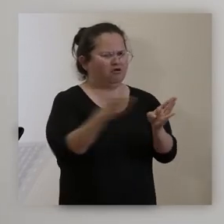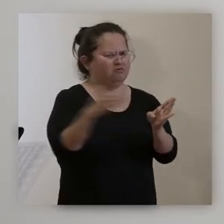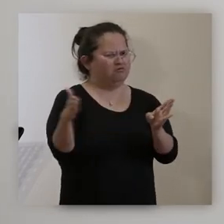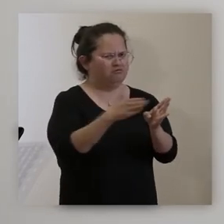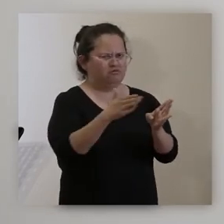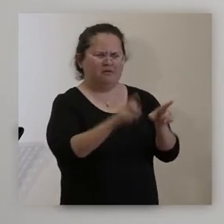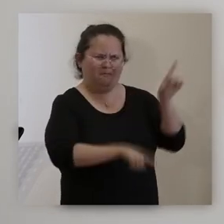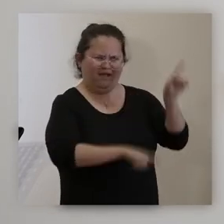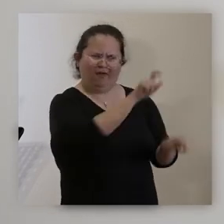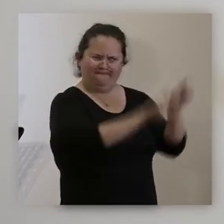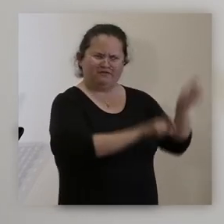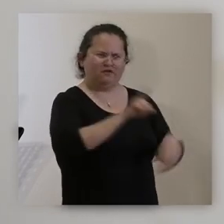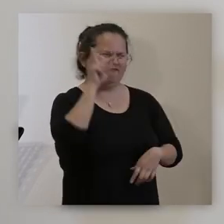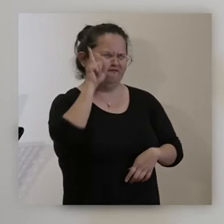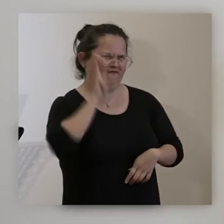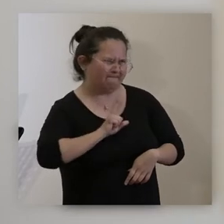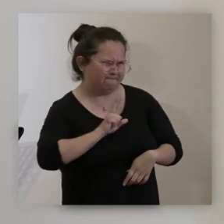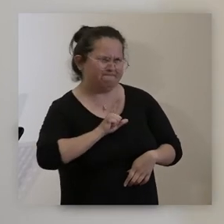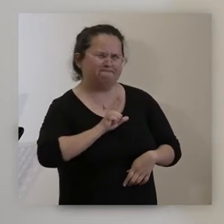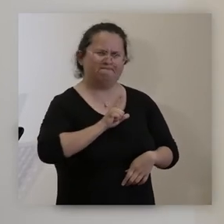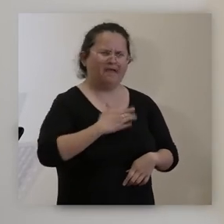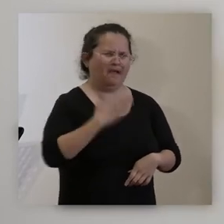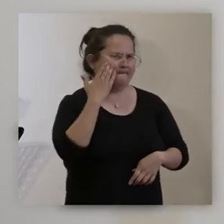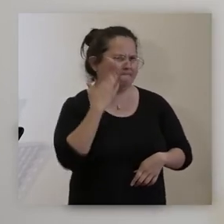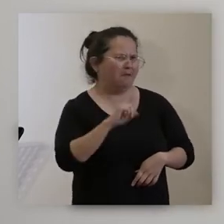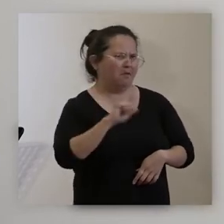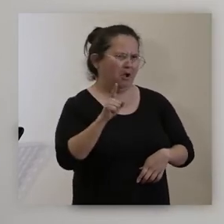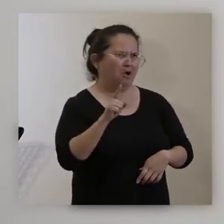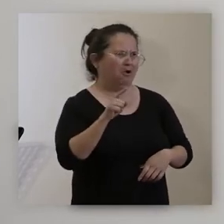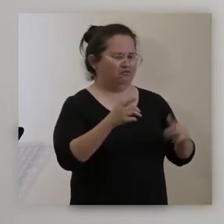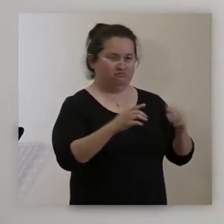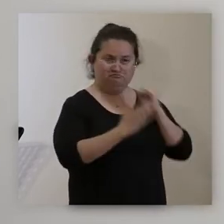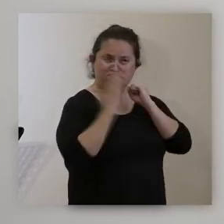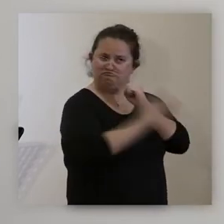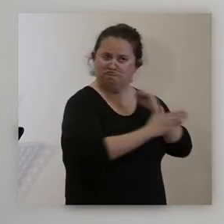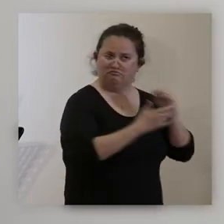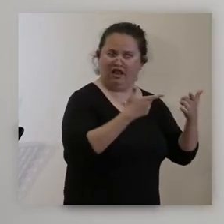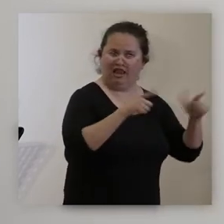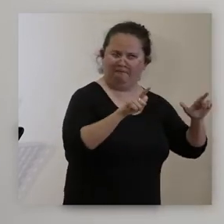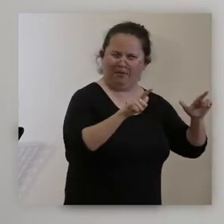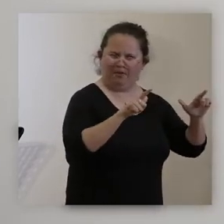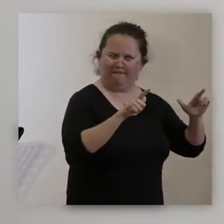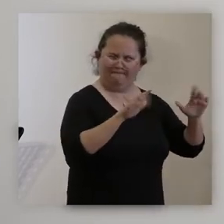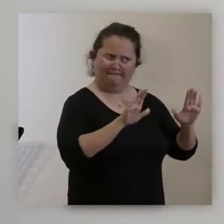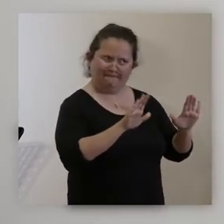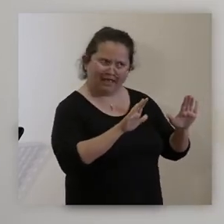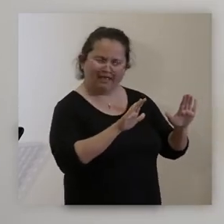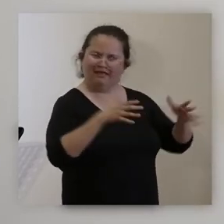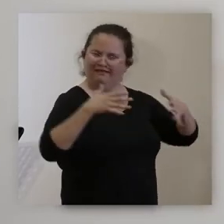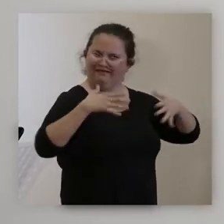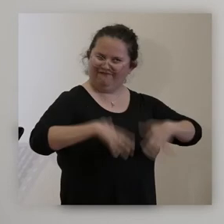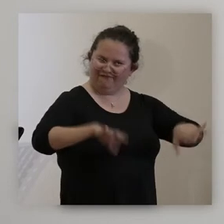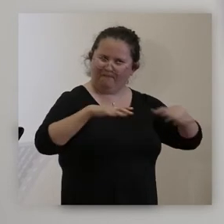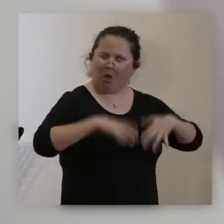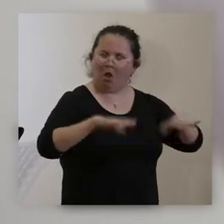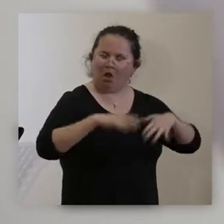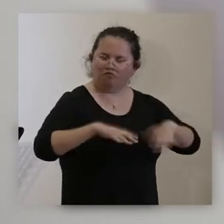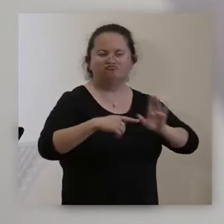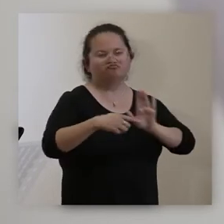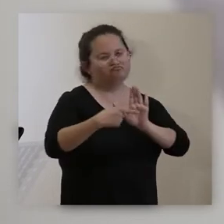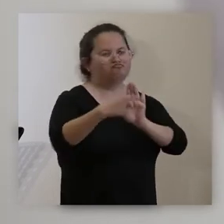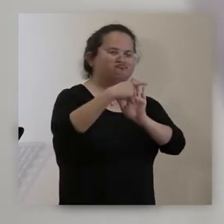notamment les femmes, malgré certaines interdictions vestimentaires en vigueur, affichaient